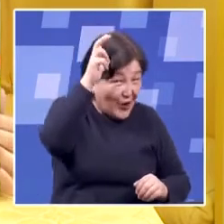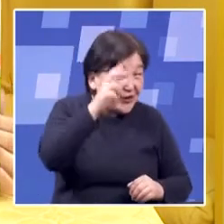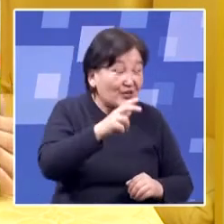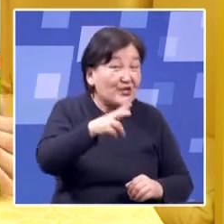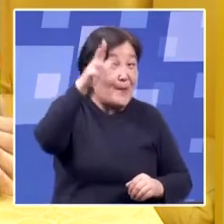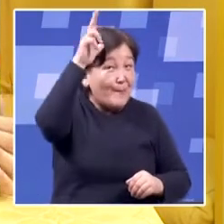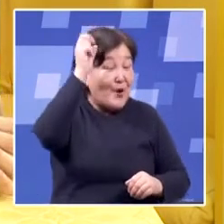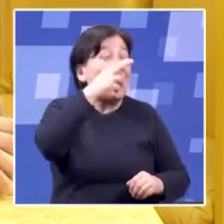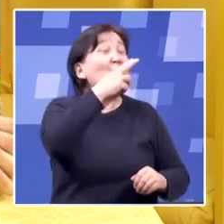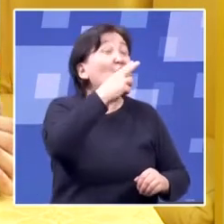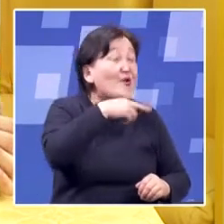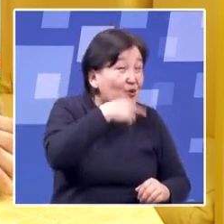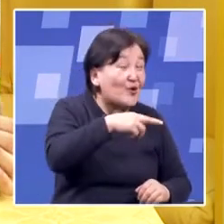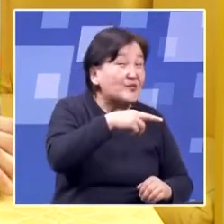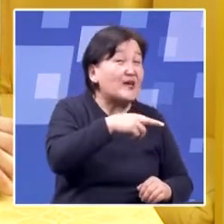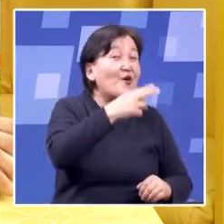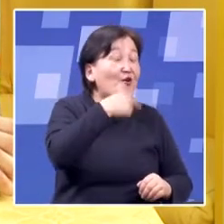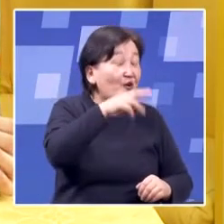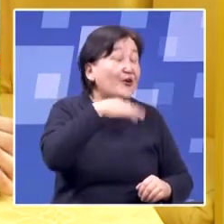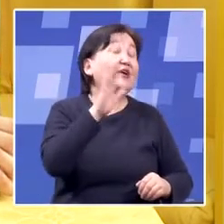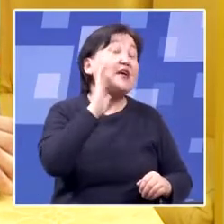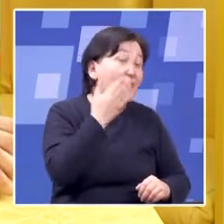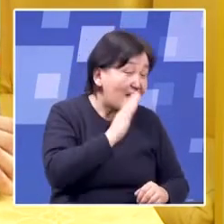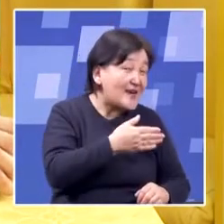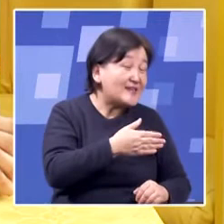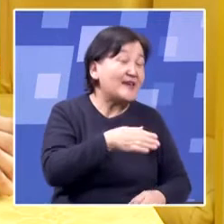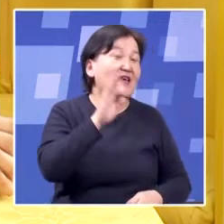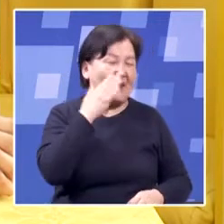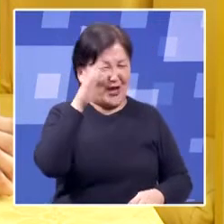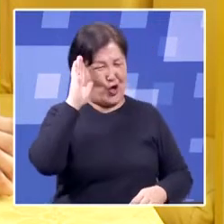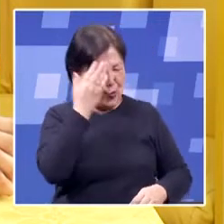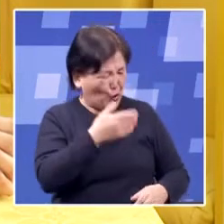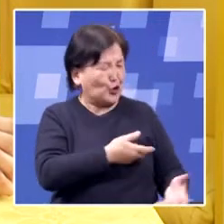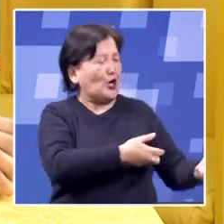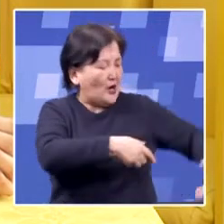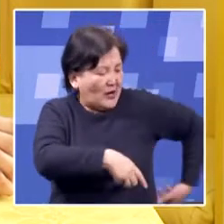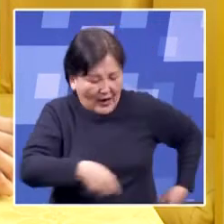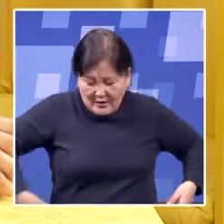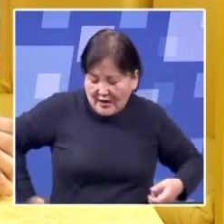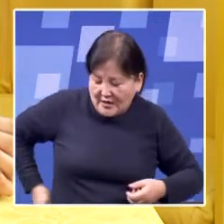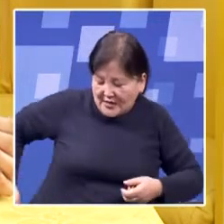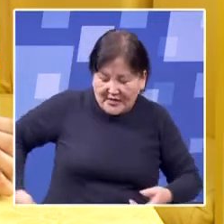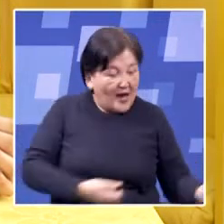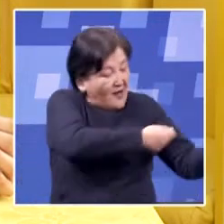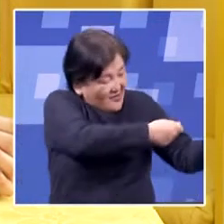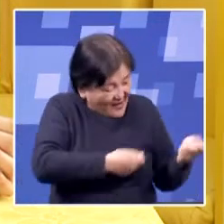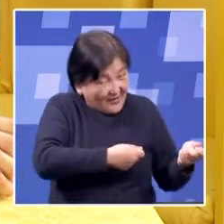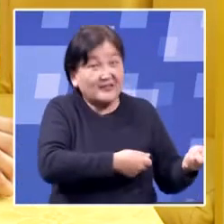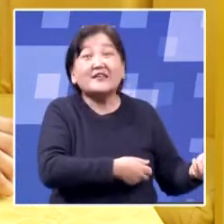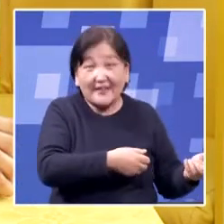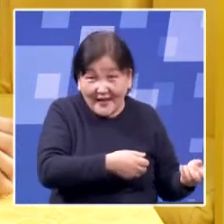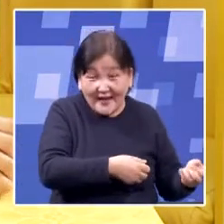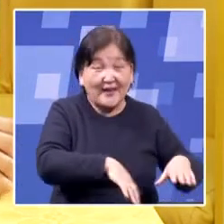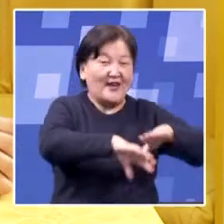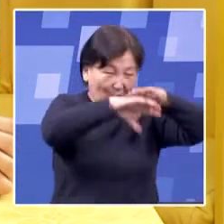нос, нохой ачих нос, ачихан энийгээсээ энгэн өвг нос өвгөн